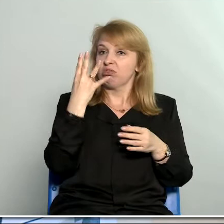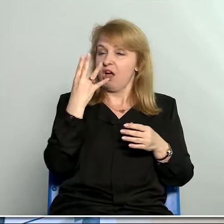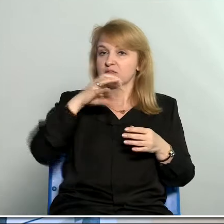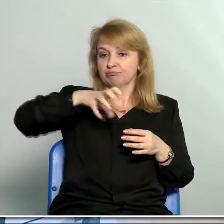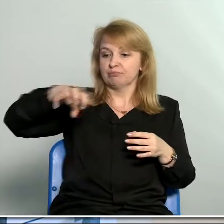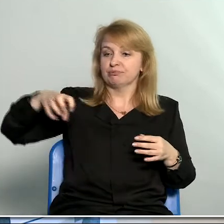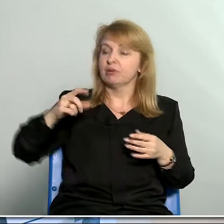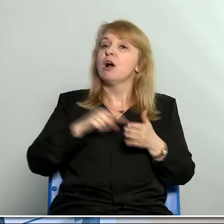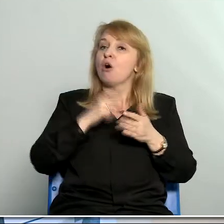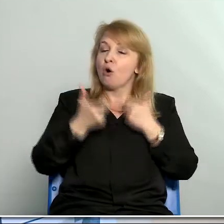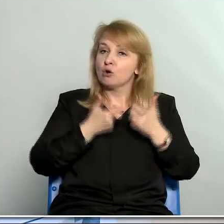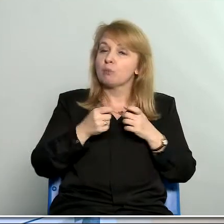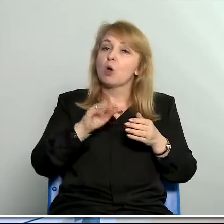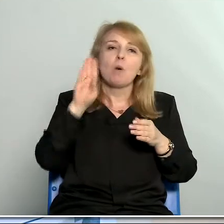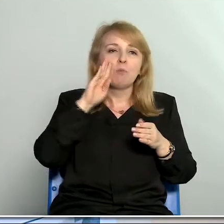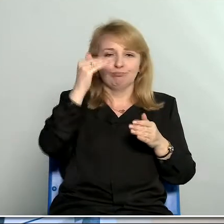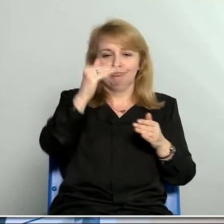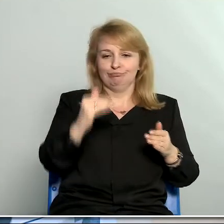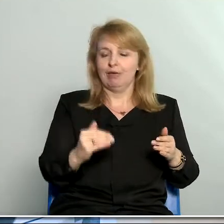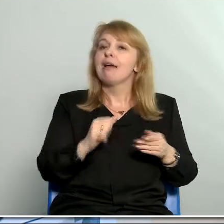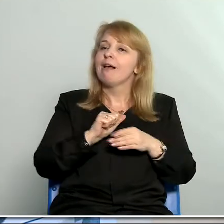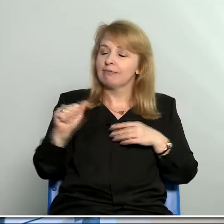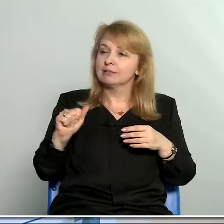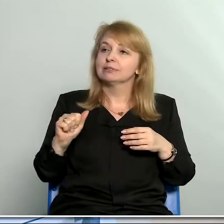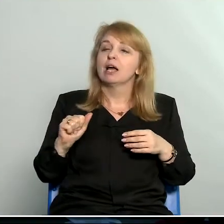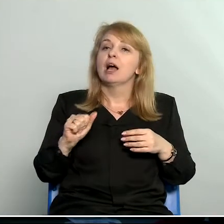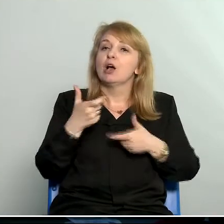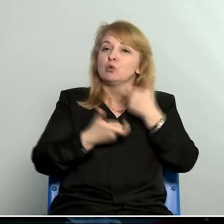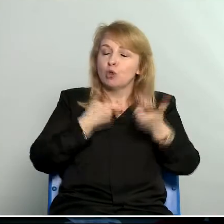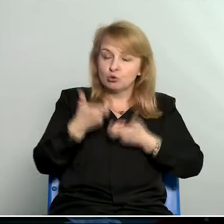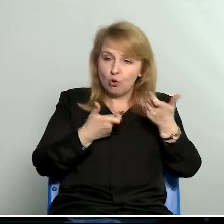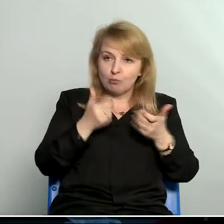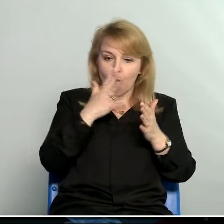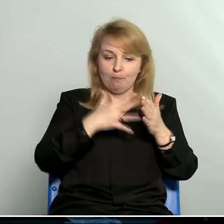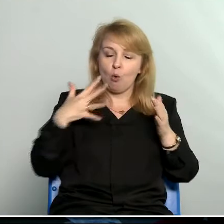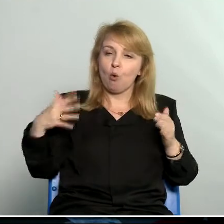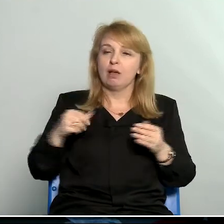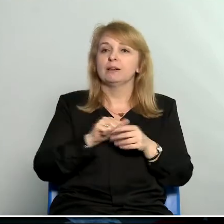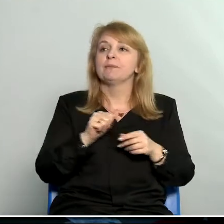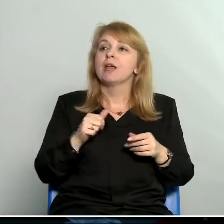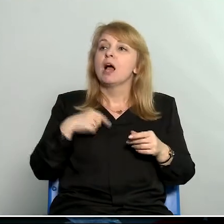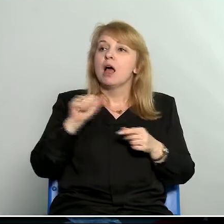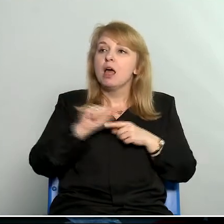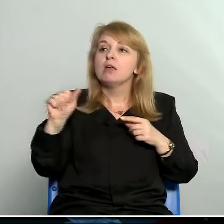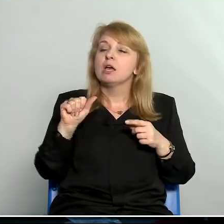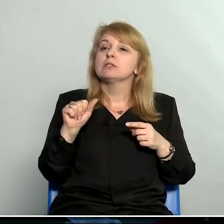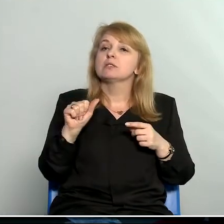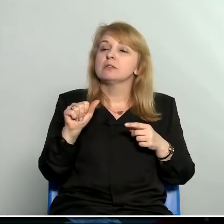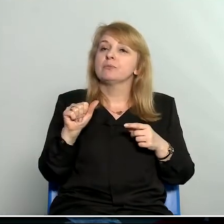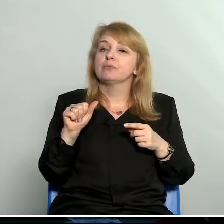ustawione tak, jak mamy priorytety ustawione. Jakbyście Państwo zapoznali się z diagnozą naszego programu, to mamy tam